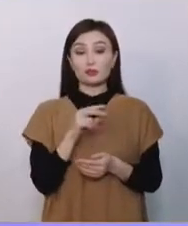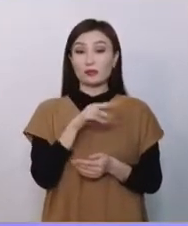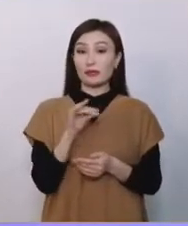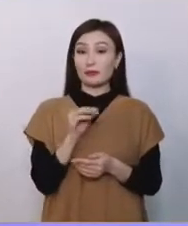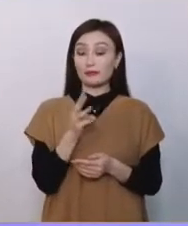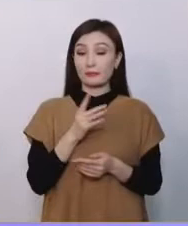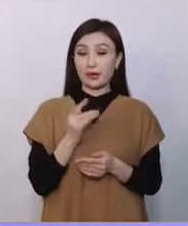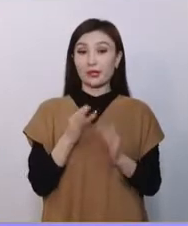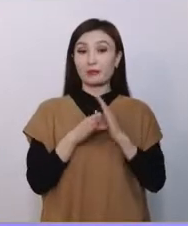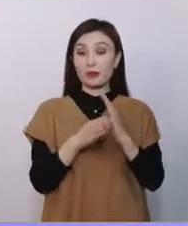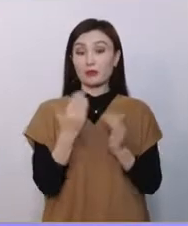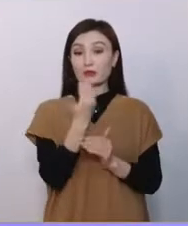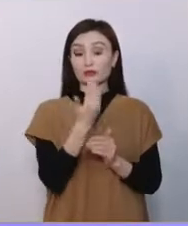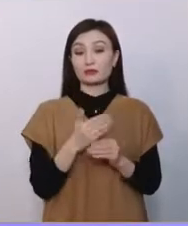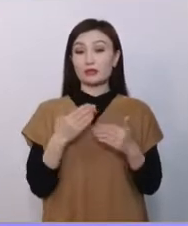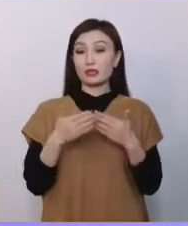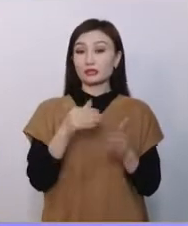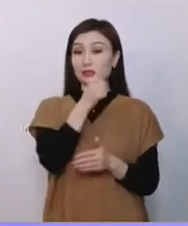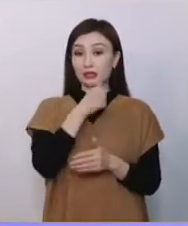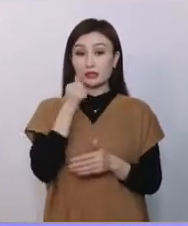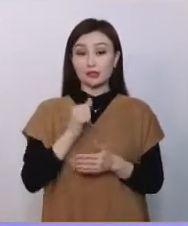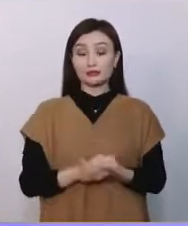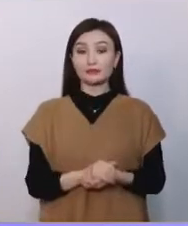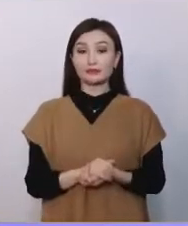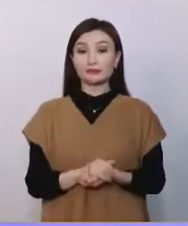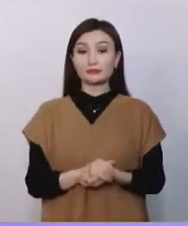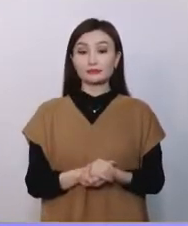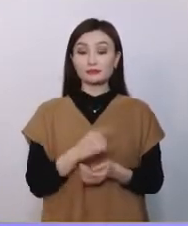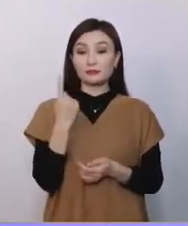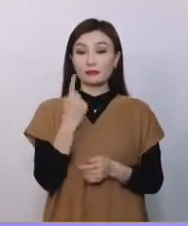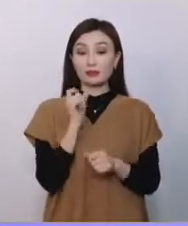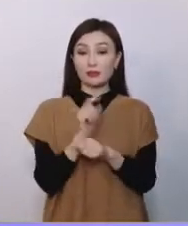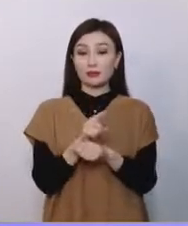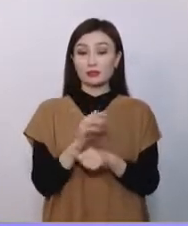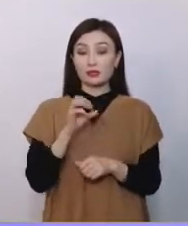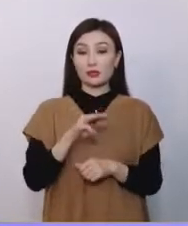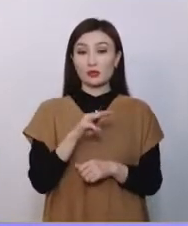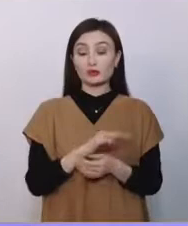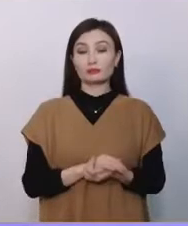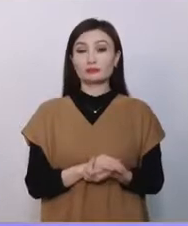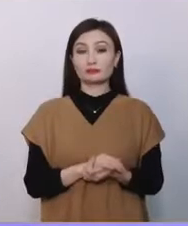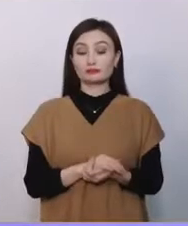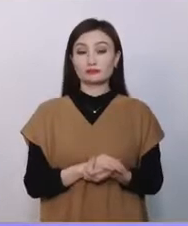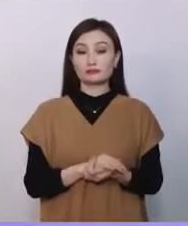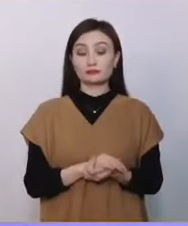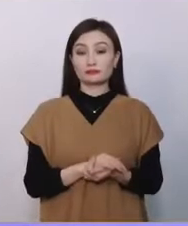ей помочь раскрыть один секрет первое задание от инопланетян